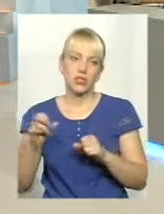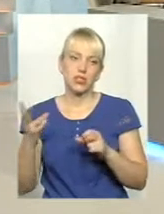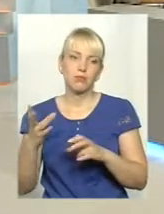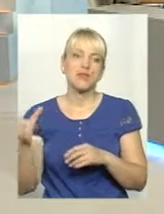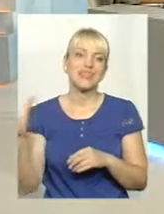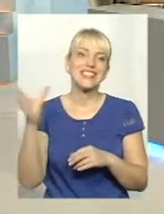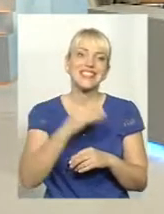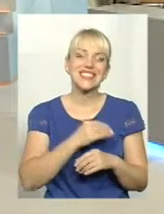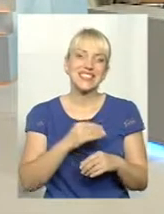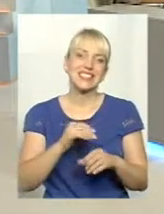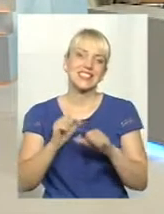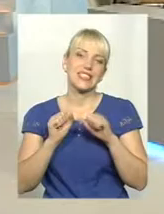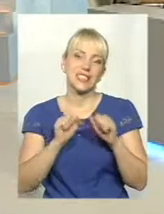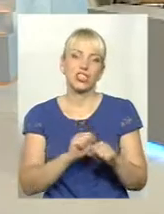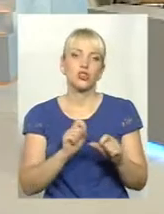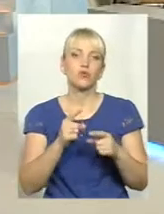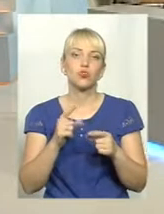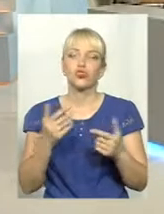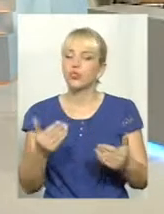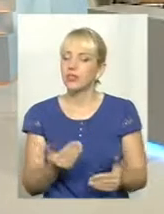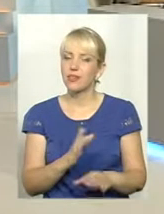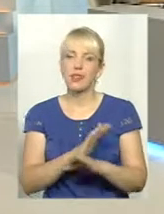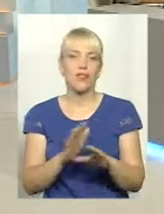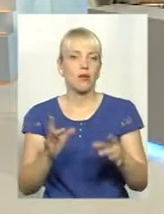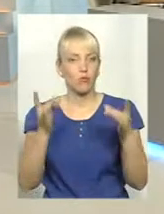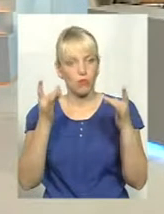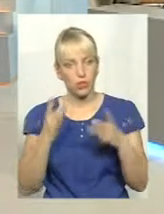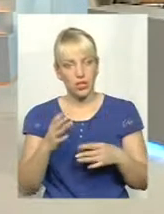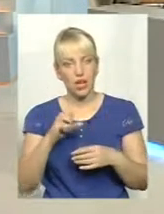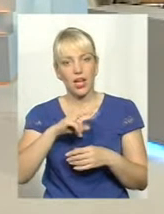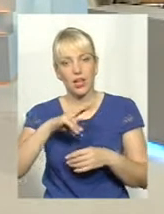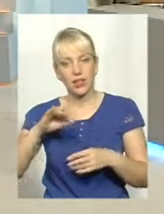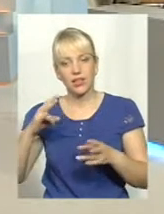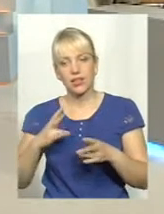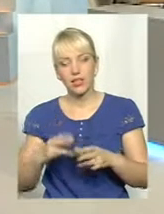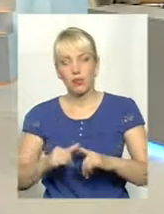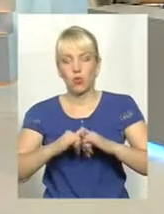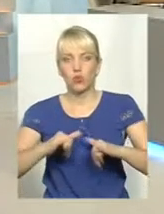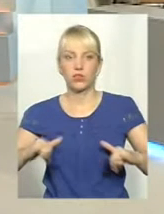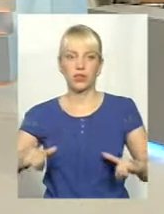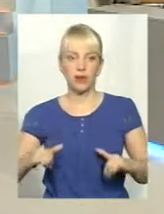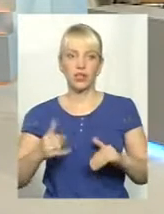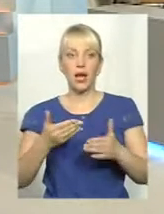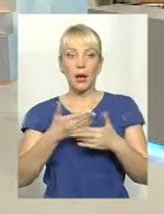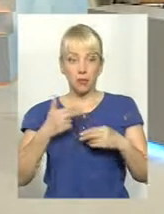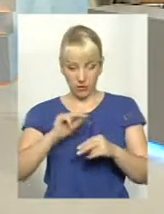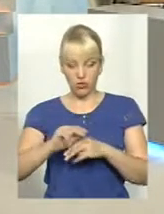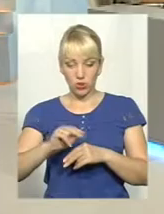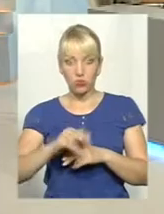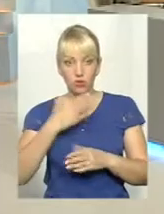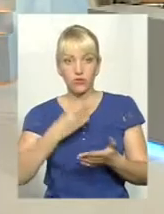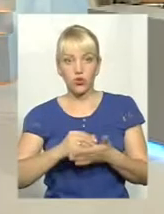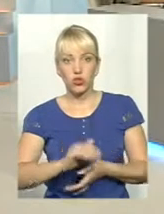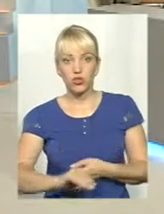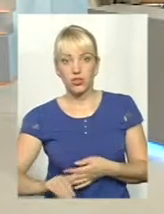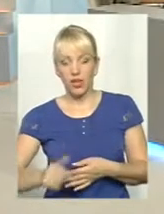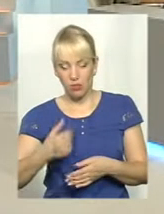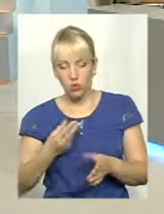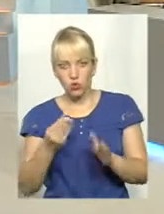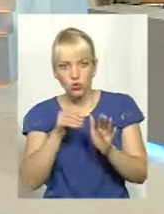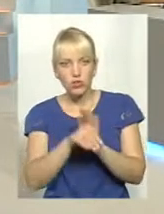думати стратегічно, потрібно думати про майбутнє, чого раніше ми, на жаль, не робили. Ну, звичайно, треба допомагати всім по